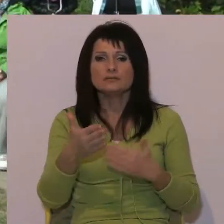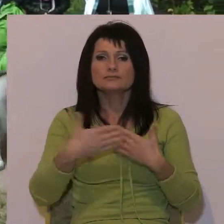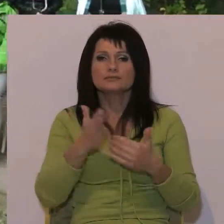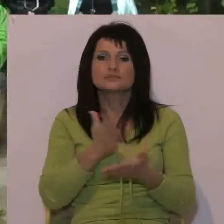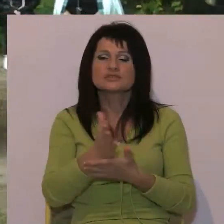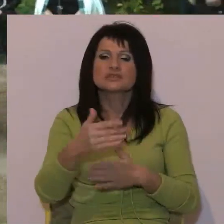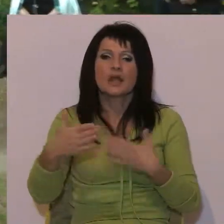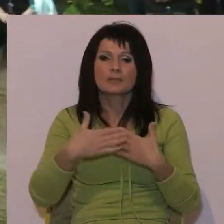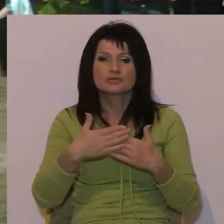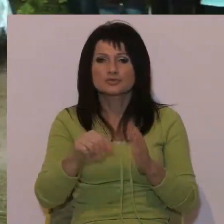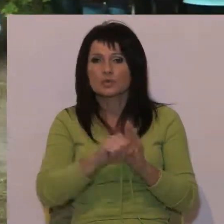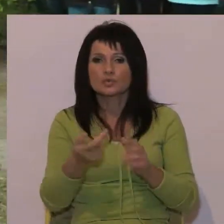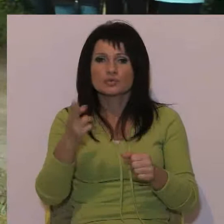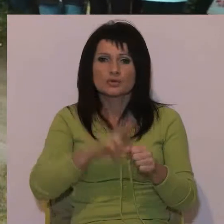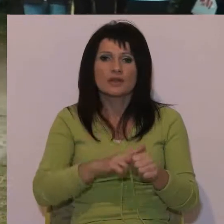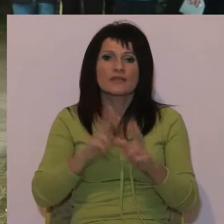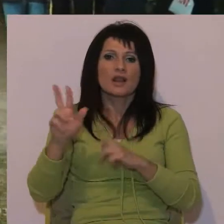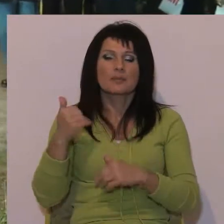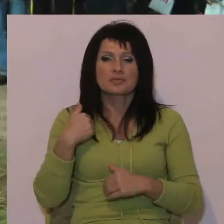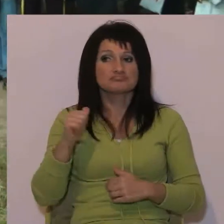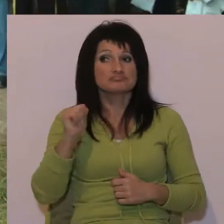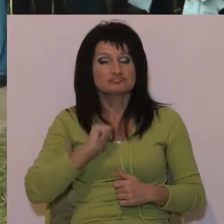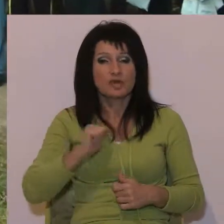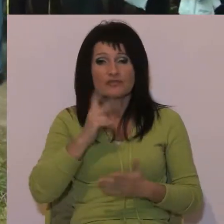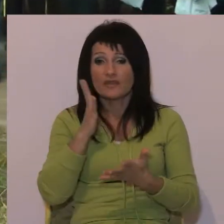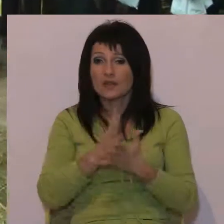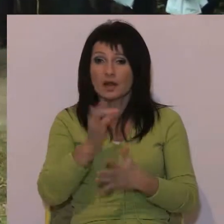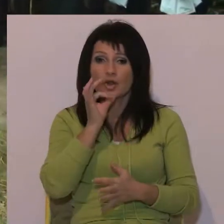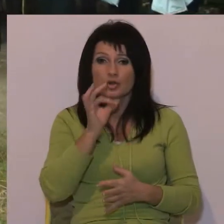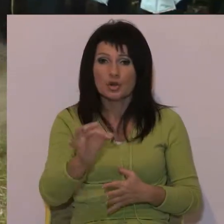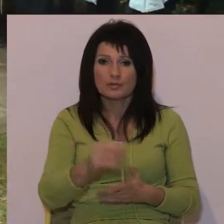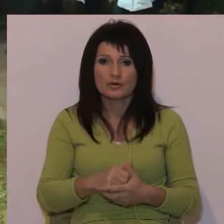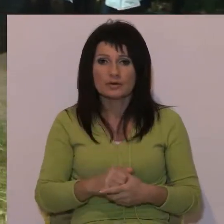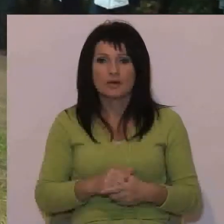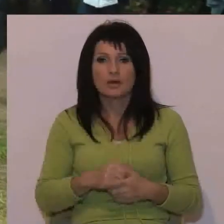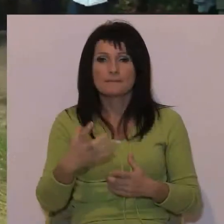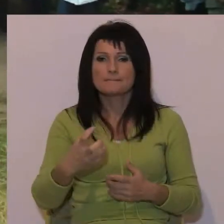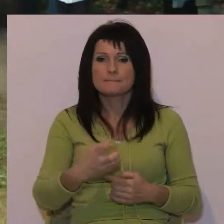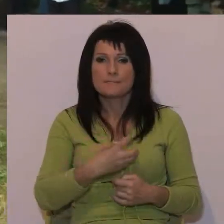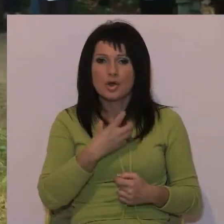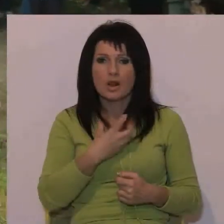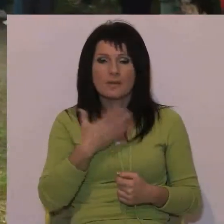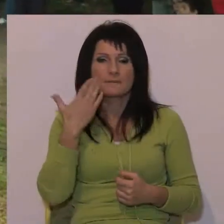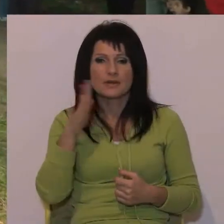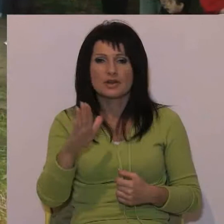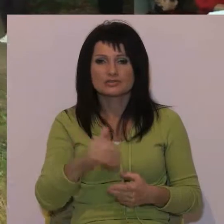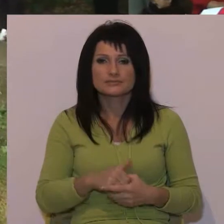najbliższych, od których należałoby się spodziewać tylko dobra, boli